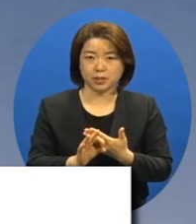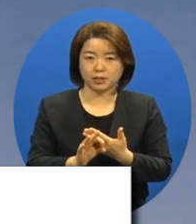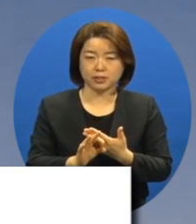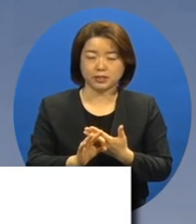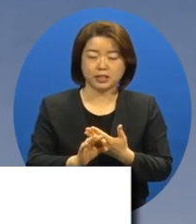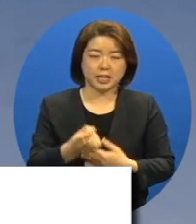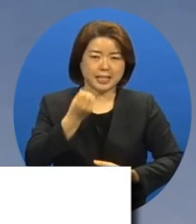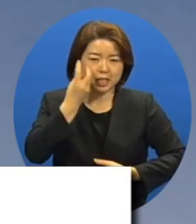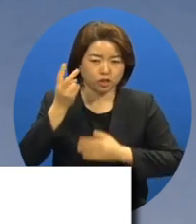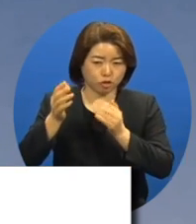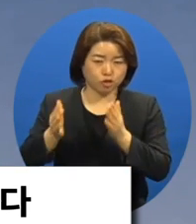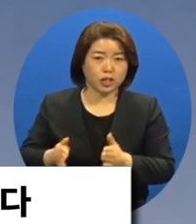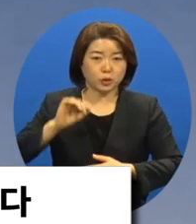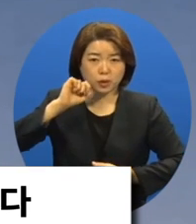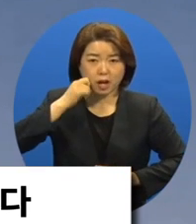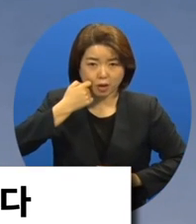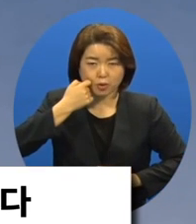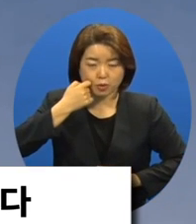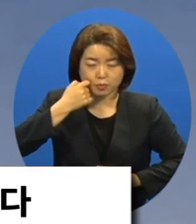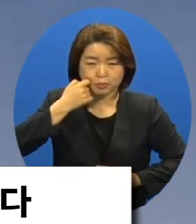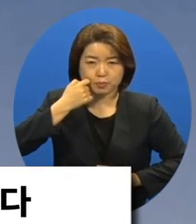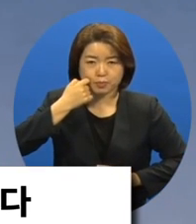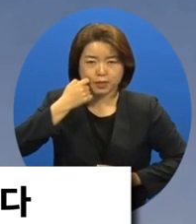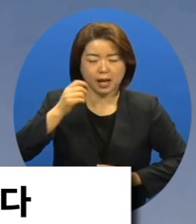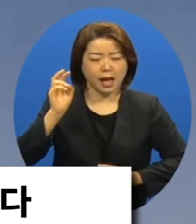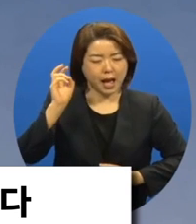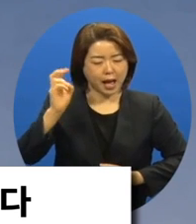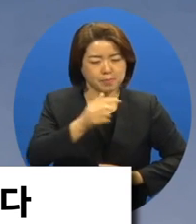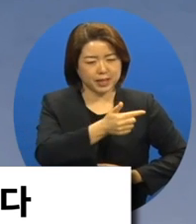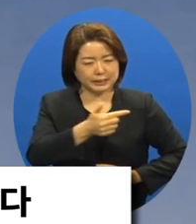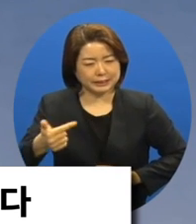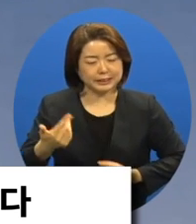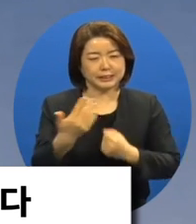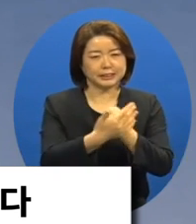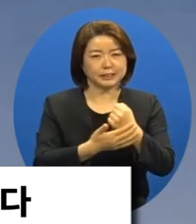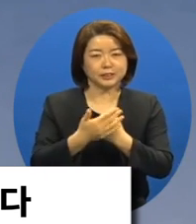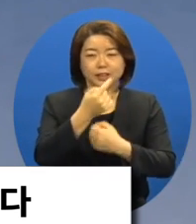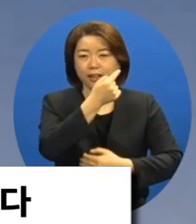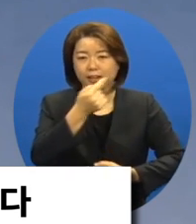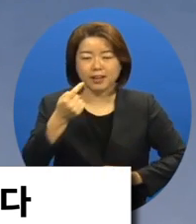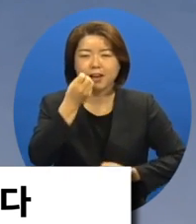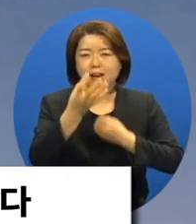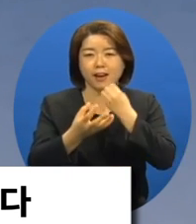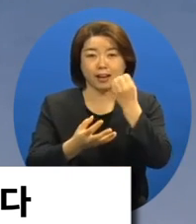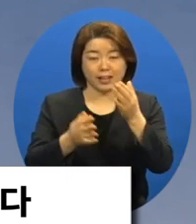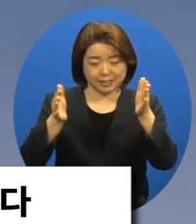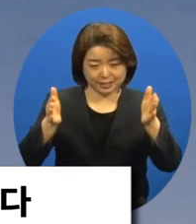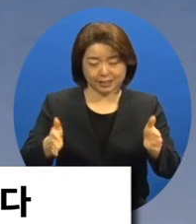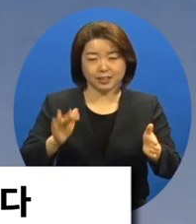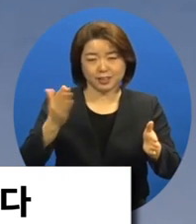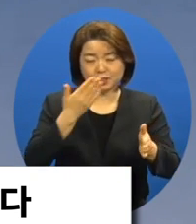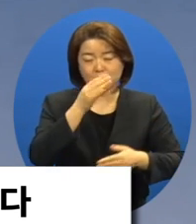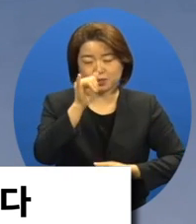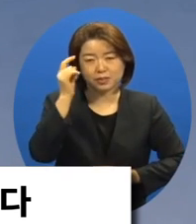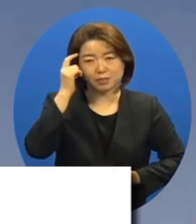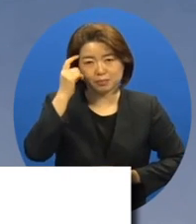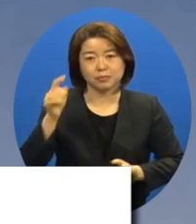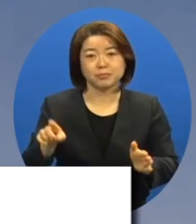지난 두 달 동안의 어려움은 아마 큰 은혜의 간증 에 기간에 될 수 있을거라고 믿습니다